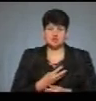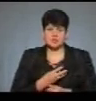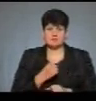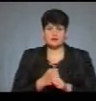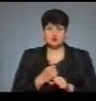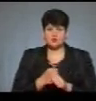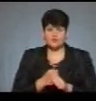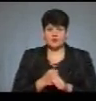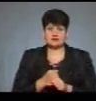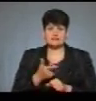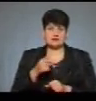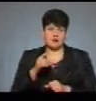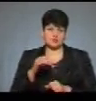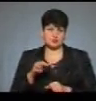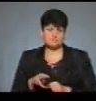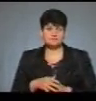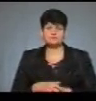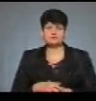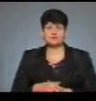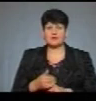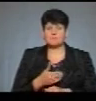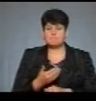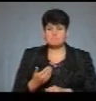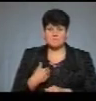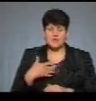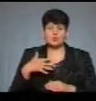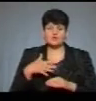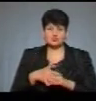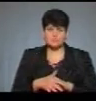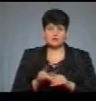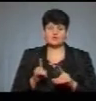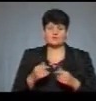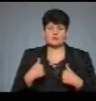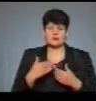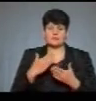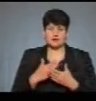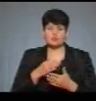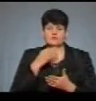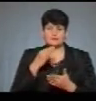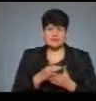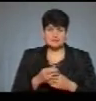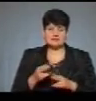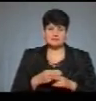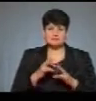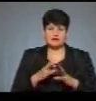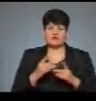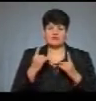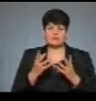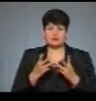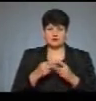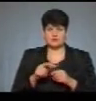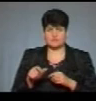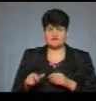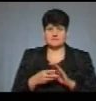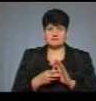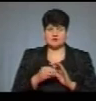працювати безпосередньо з газом. І ми розуміємо, що ми несемо відповідальність за безпеку великої кількості людей. Ну, 800